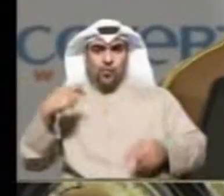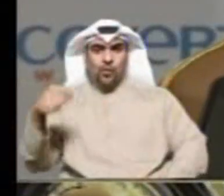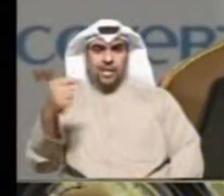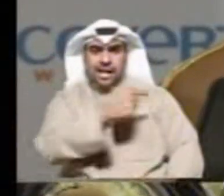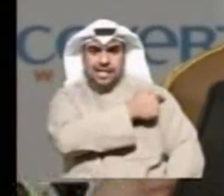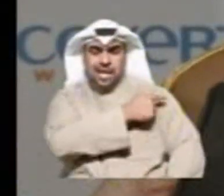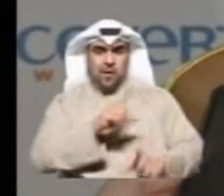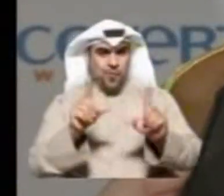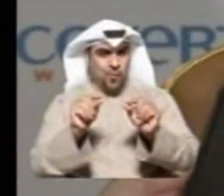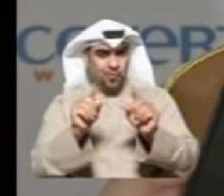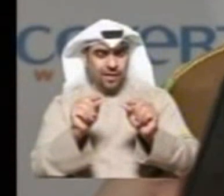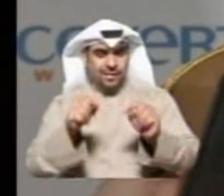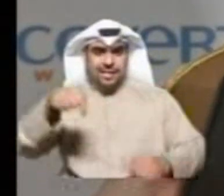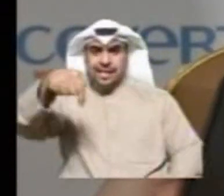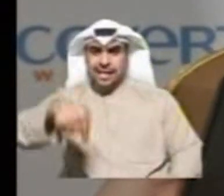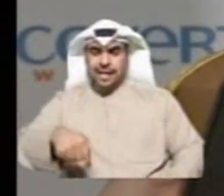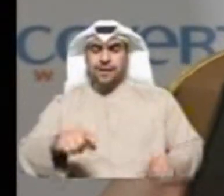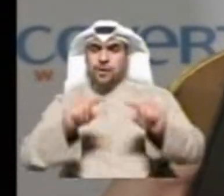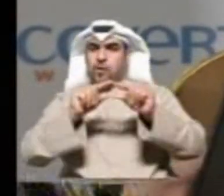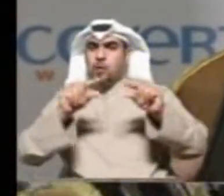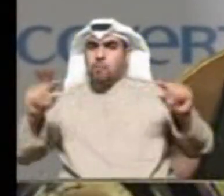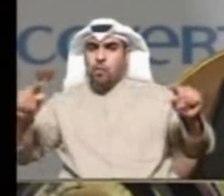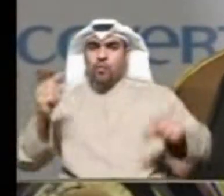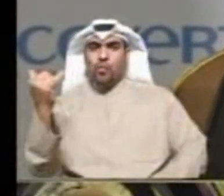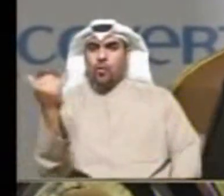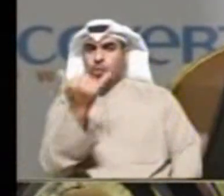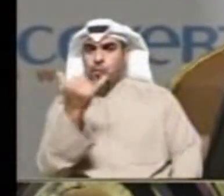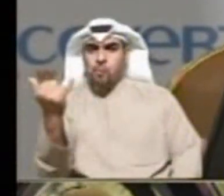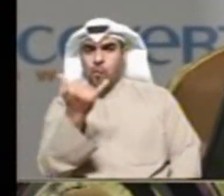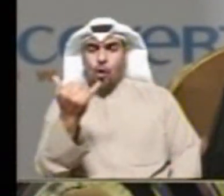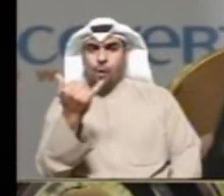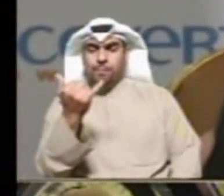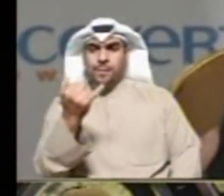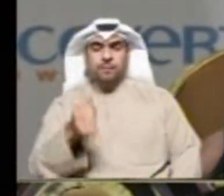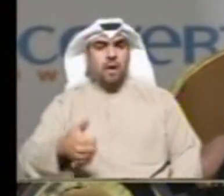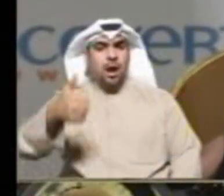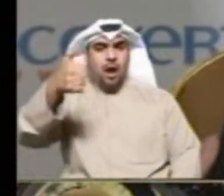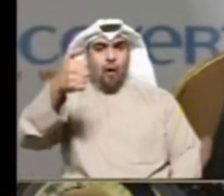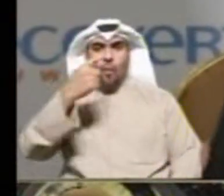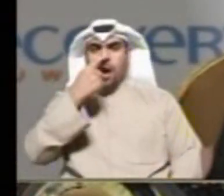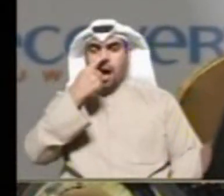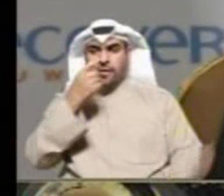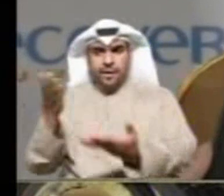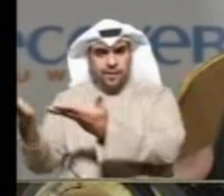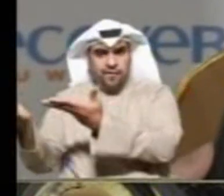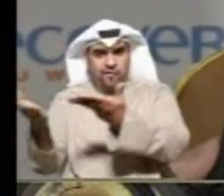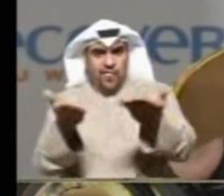أحد الأمور اللي قمنا فيها هو يعني فتح المجال للأطباء